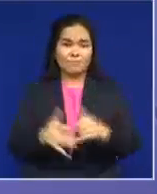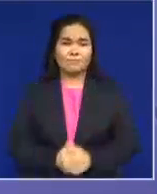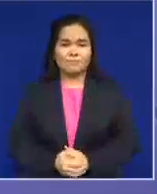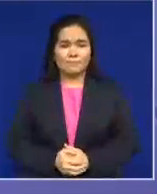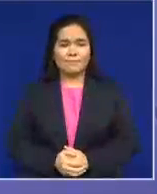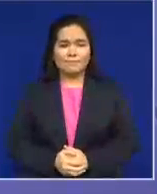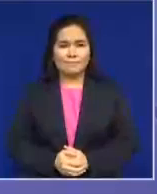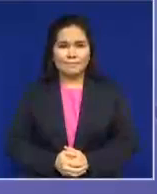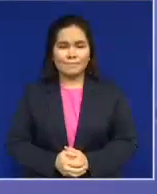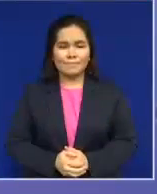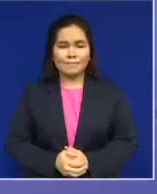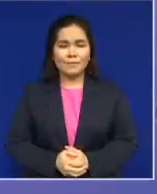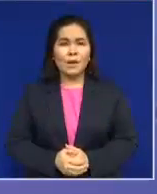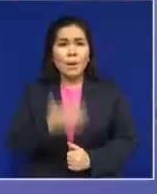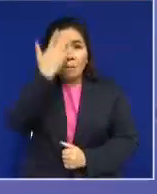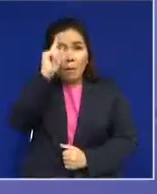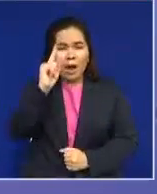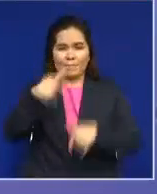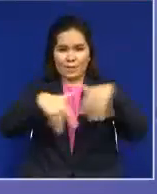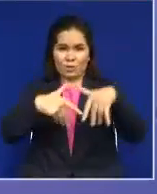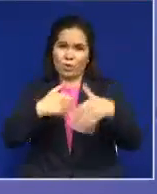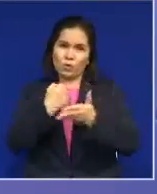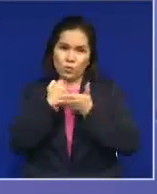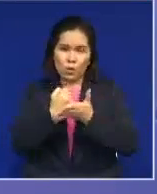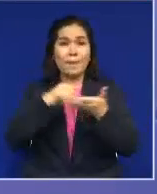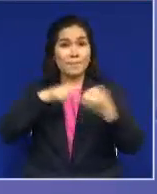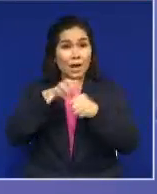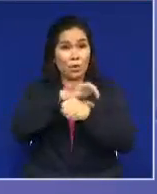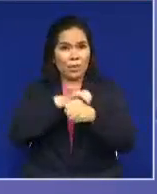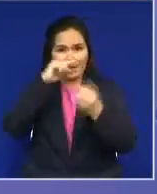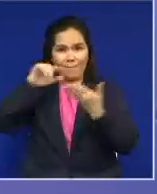ด่านสุดท้ายที่จะทำให้เราและประเทศไทยของเราฝ่าพ้นวิกฤตโควิด-19 ไปได้ค่ะ